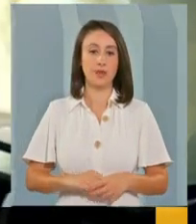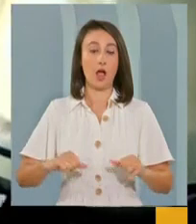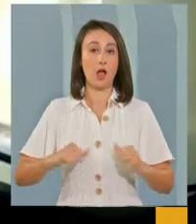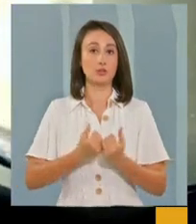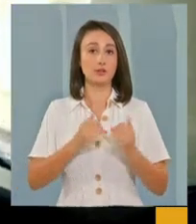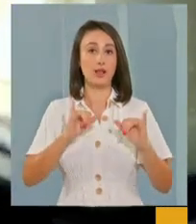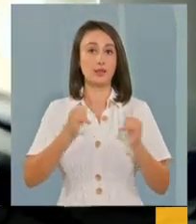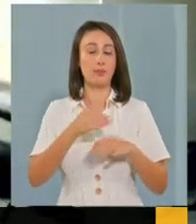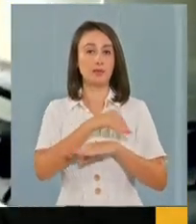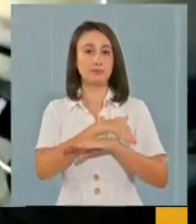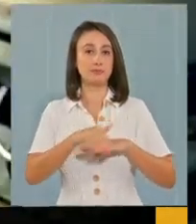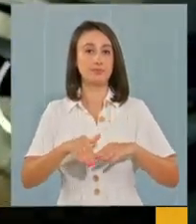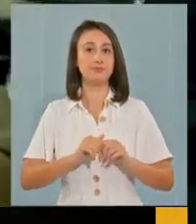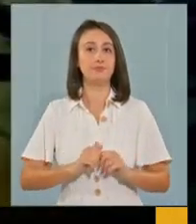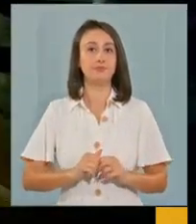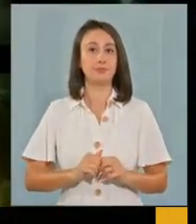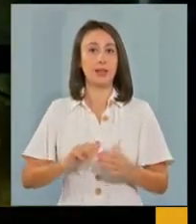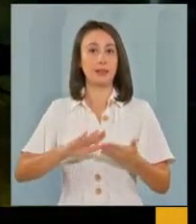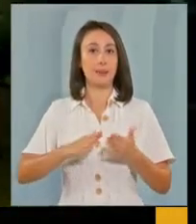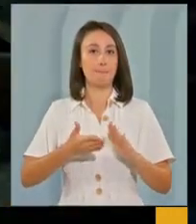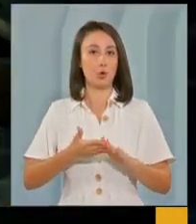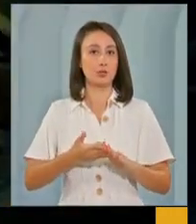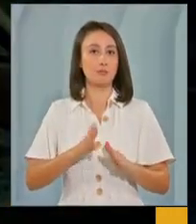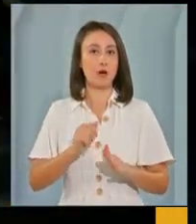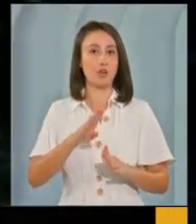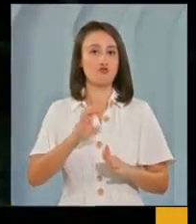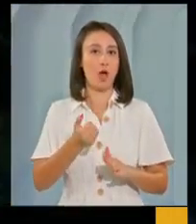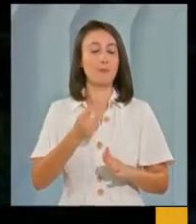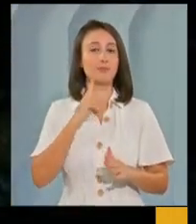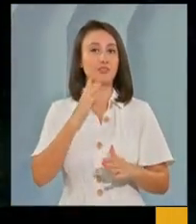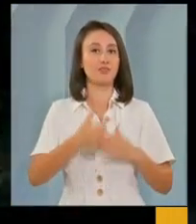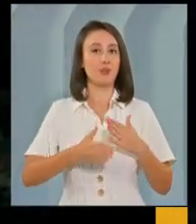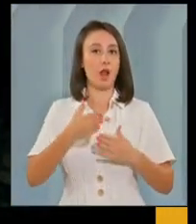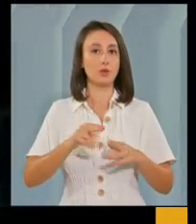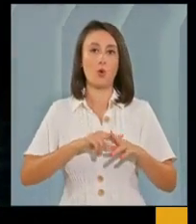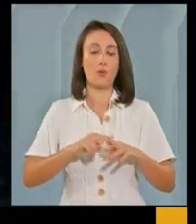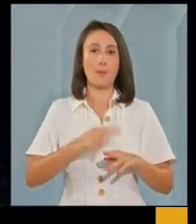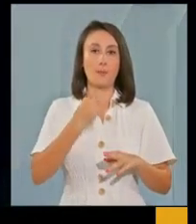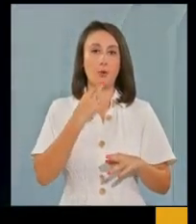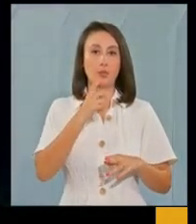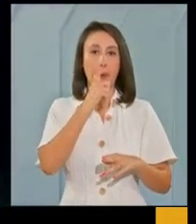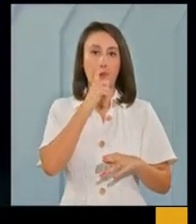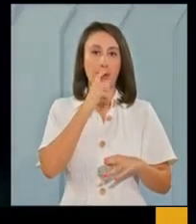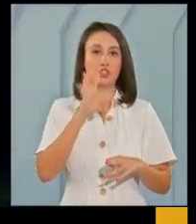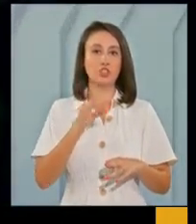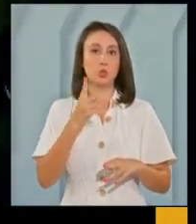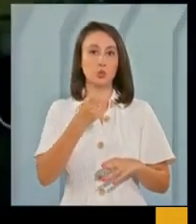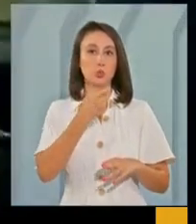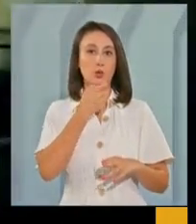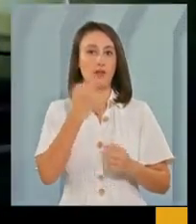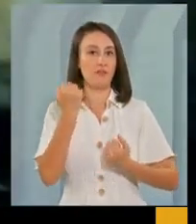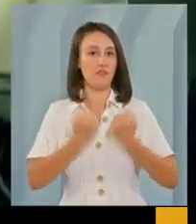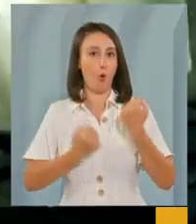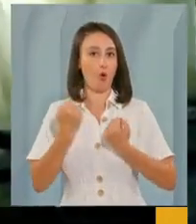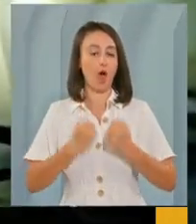Accidentul s-a produs la intersecția străzii depozitelor din comuna Barcea, pe calea ferată. Potrivit polițiștilor, un bărbat de 51 de ani aflat la volanul